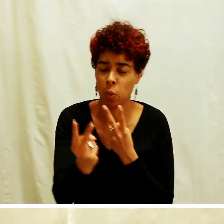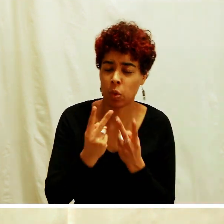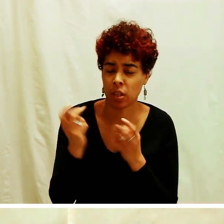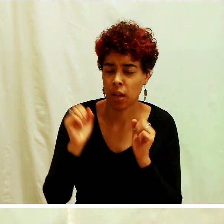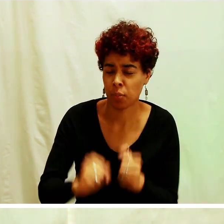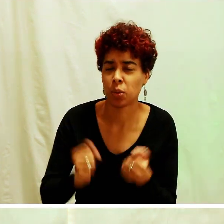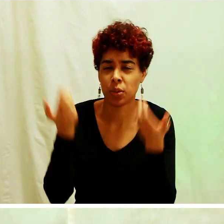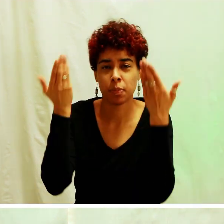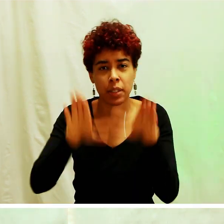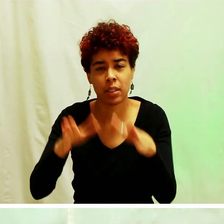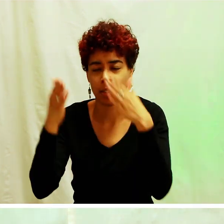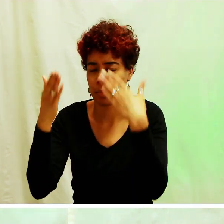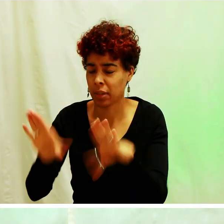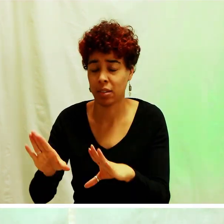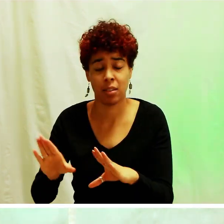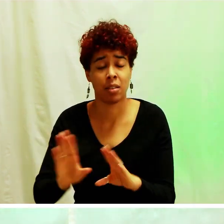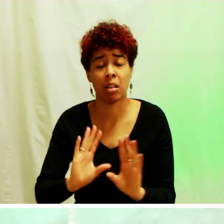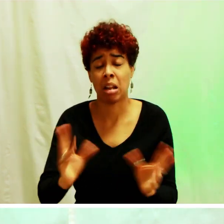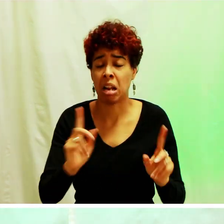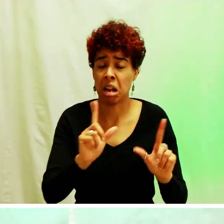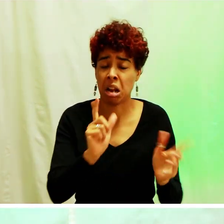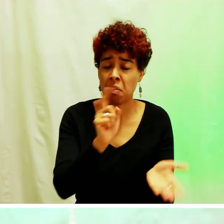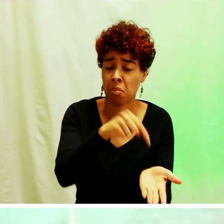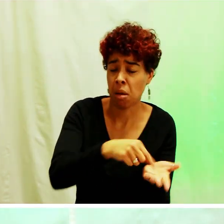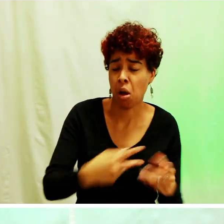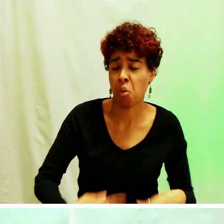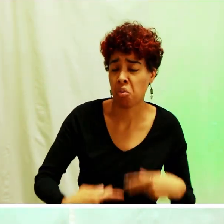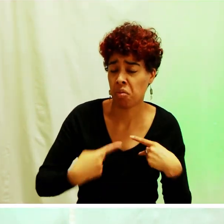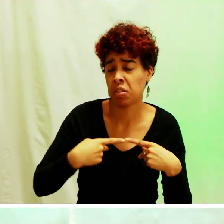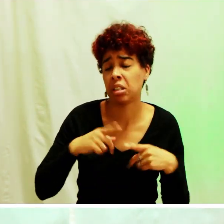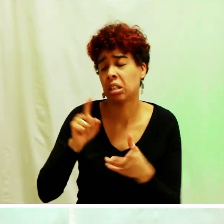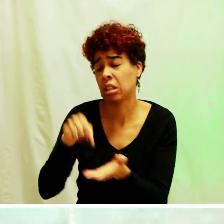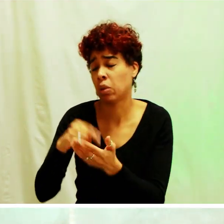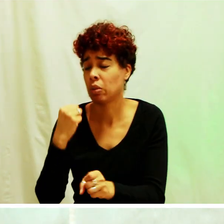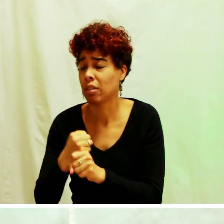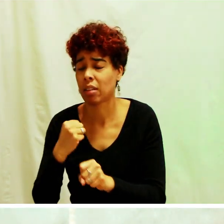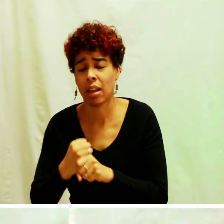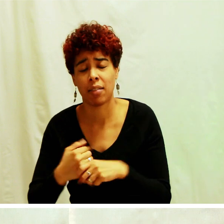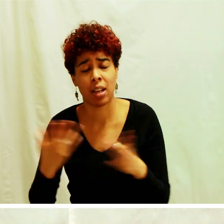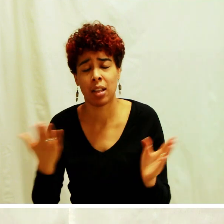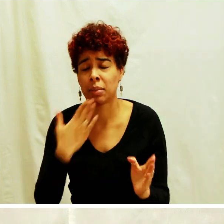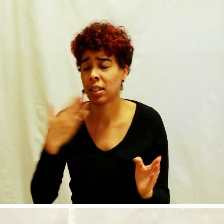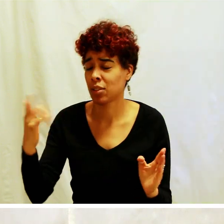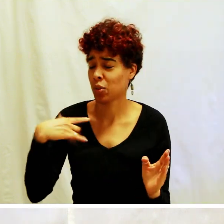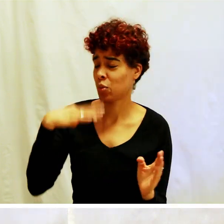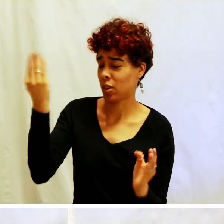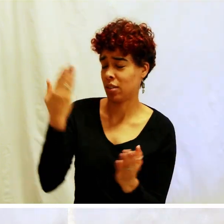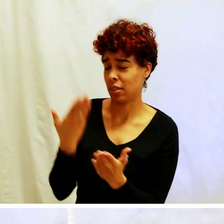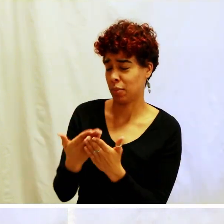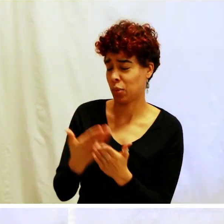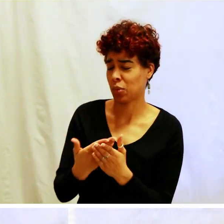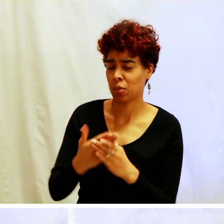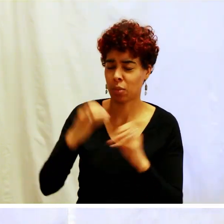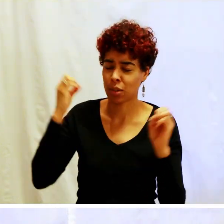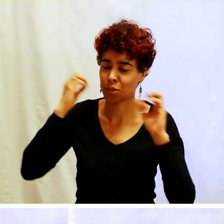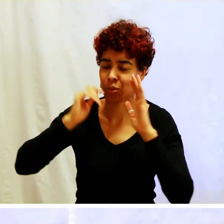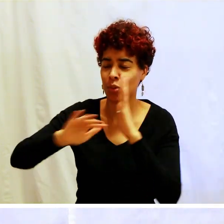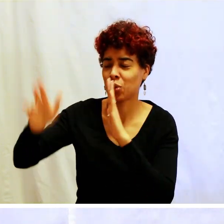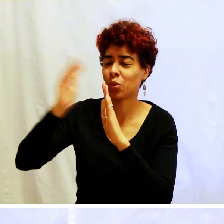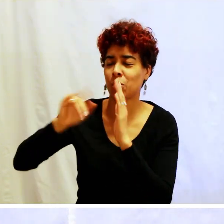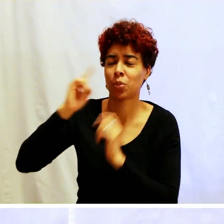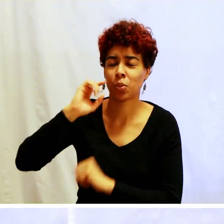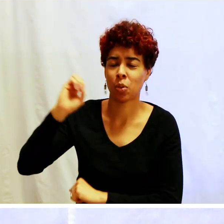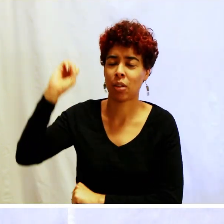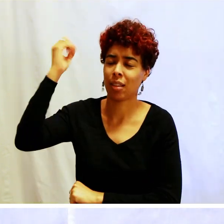nous allons, partout où nous vivons. Merci Seigneur parce que tu nous as choisis pour cela. Je te loue Seigneur pour ta grâce et pour